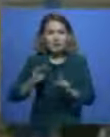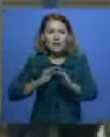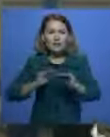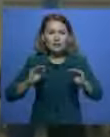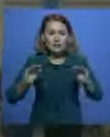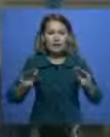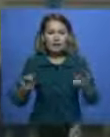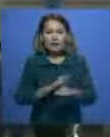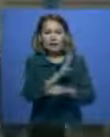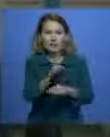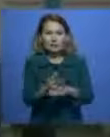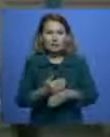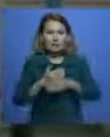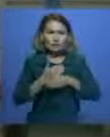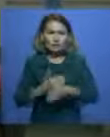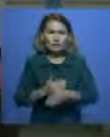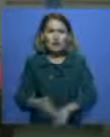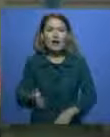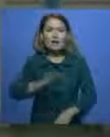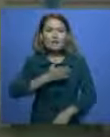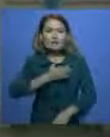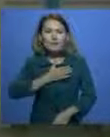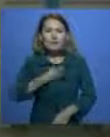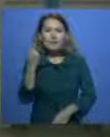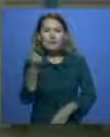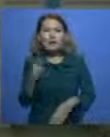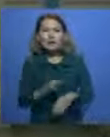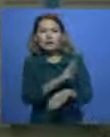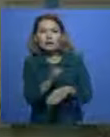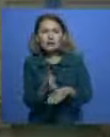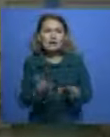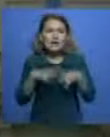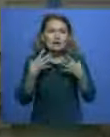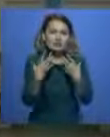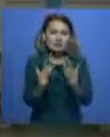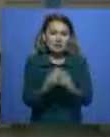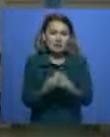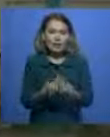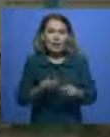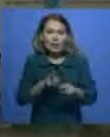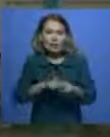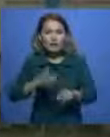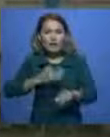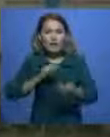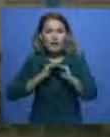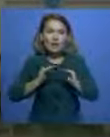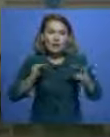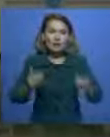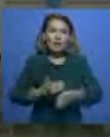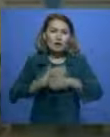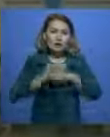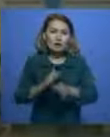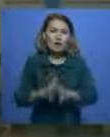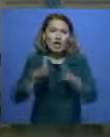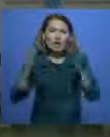Ауқымды әлеуметтік сүмеде маған өте көмектері тиіп атыр міне, нұрай оққа барады деп соған көмектесіп